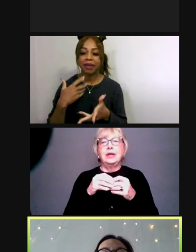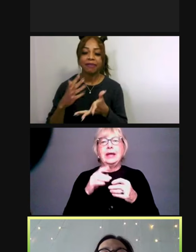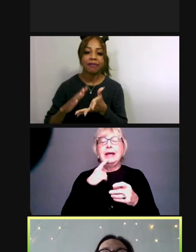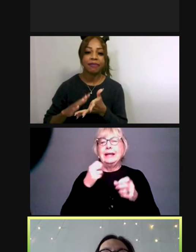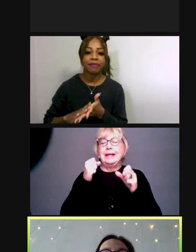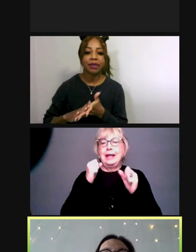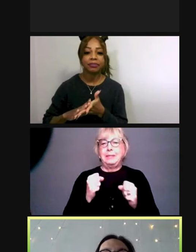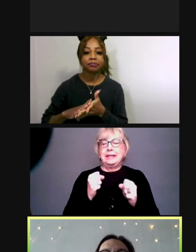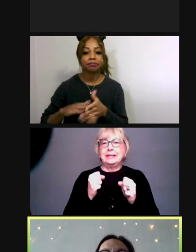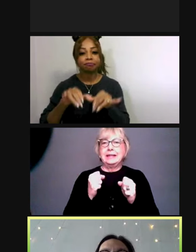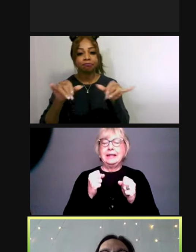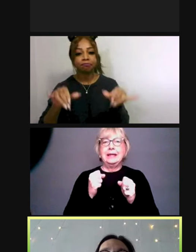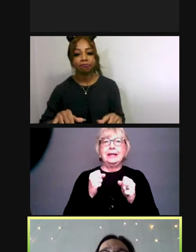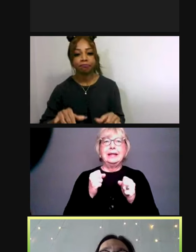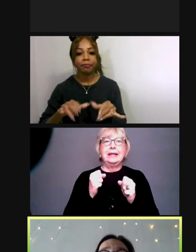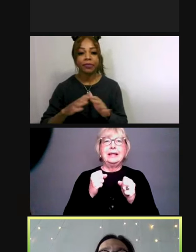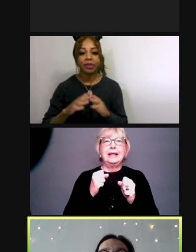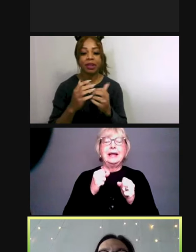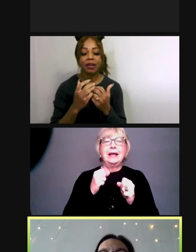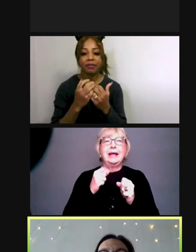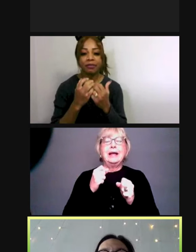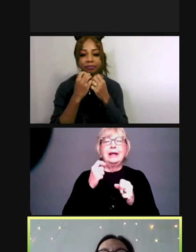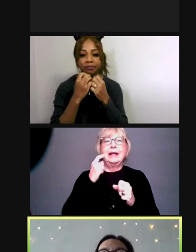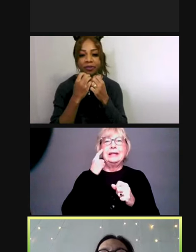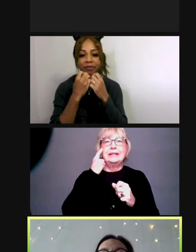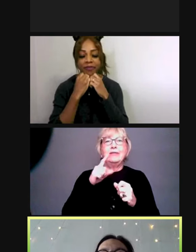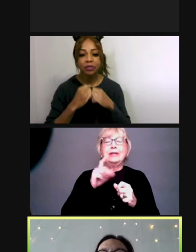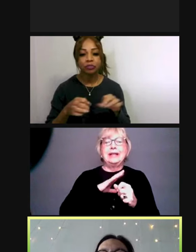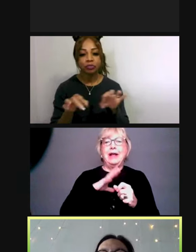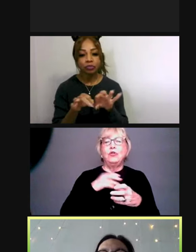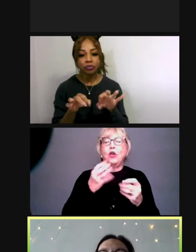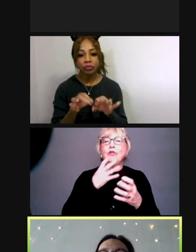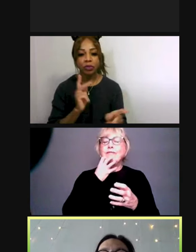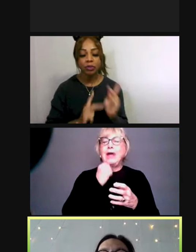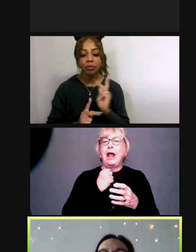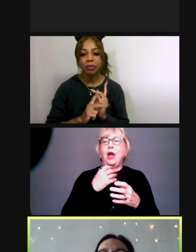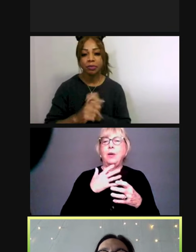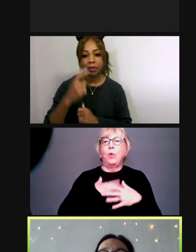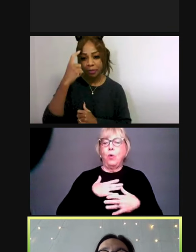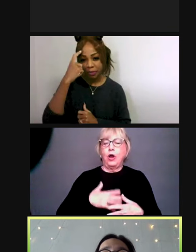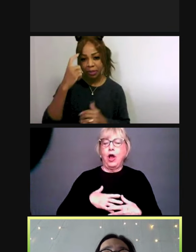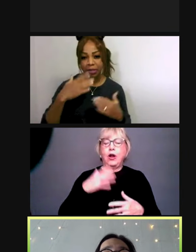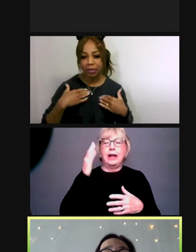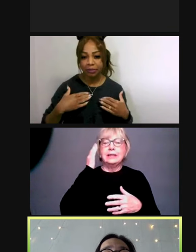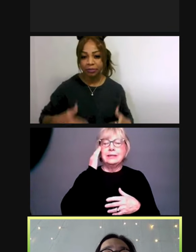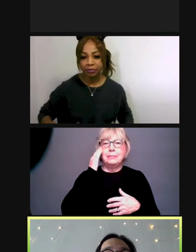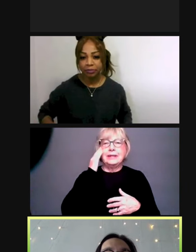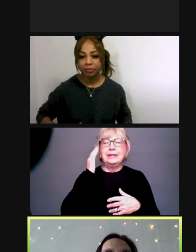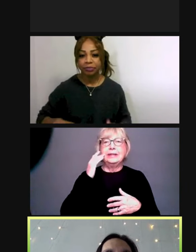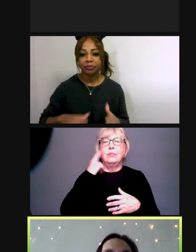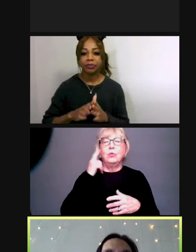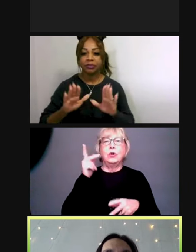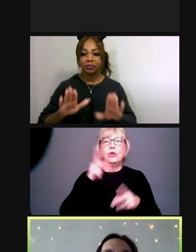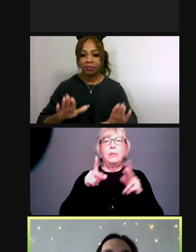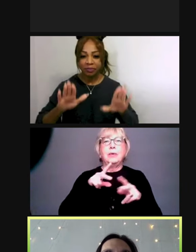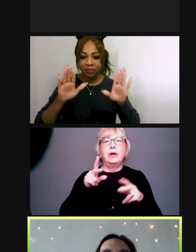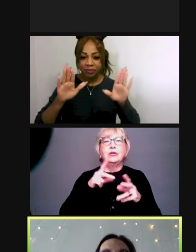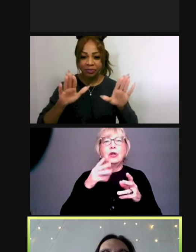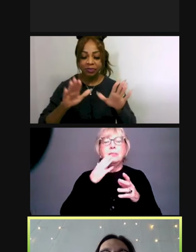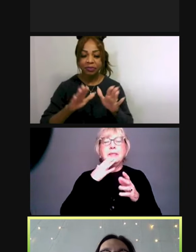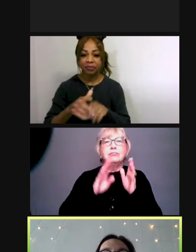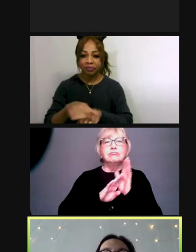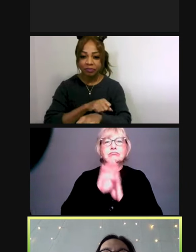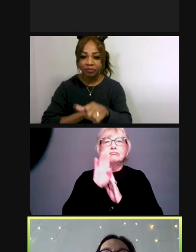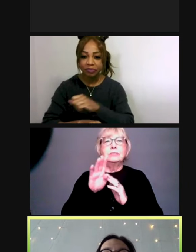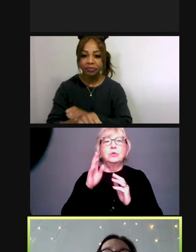capacitisme, donc ableism, un système qui accorde une valeur au corps et à l'esprit des gens en fonction d'idées construites par la